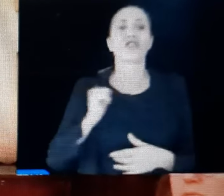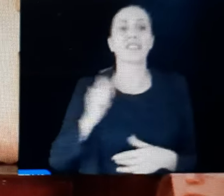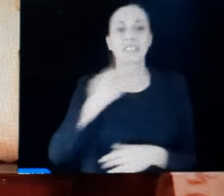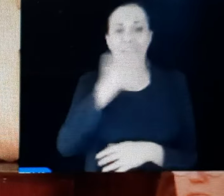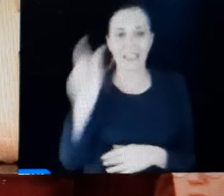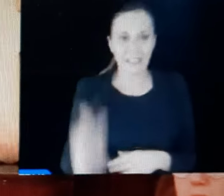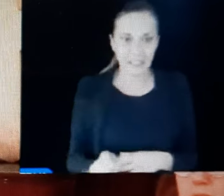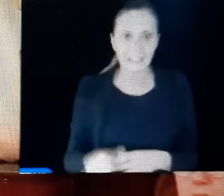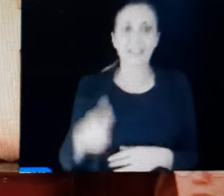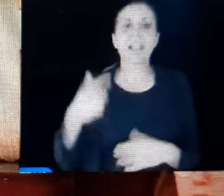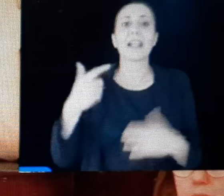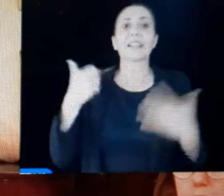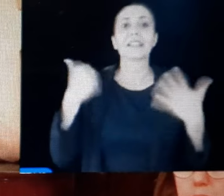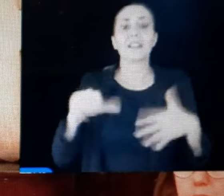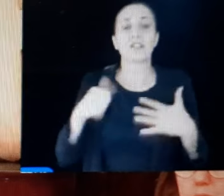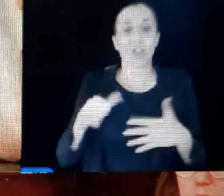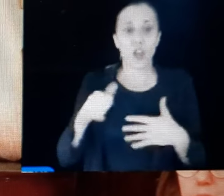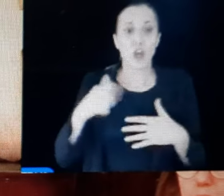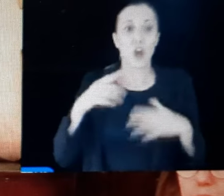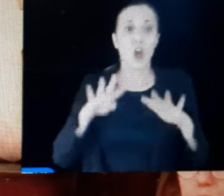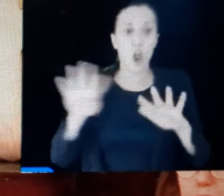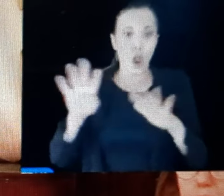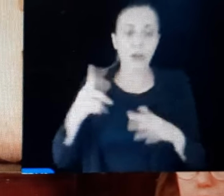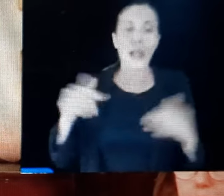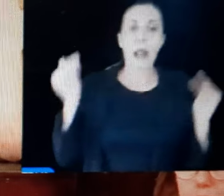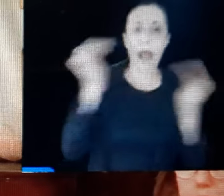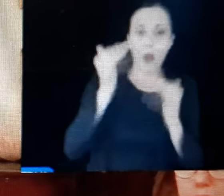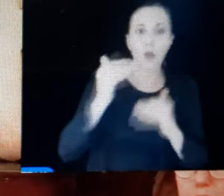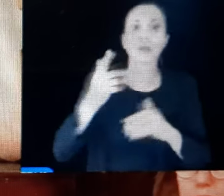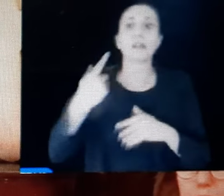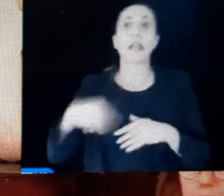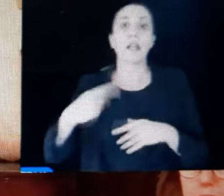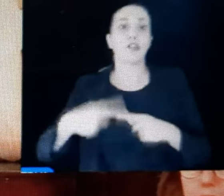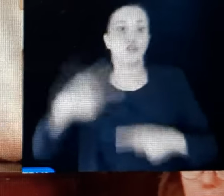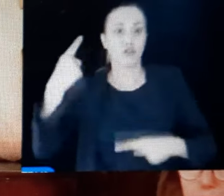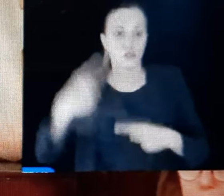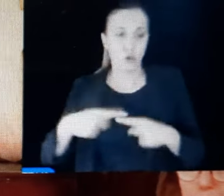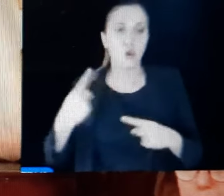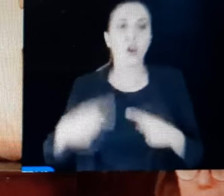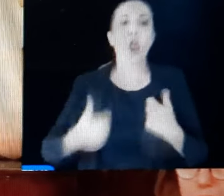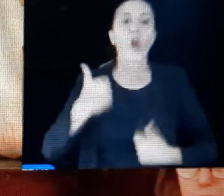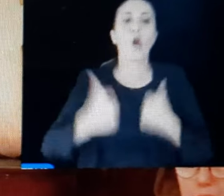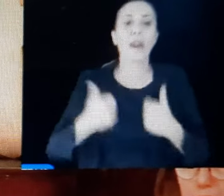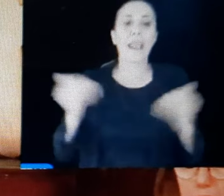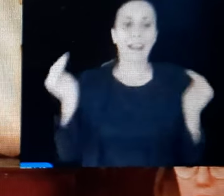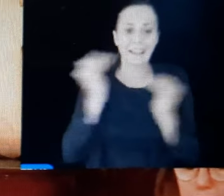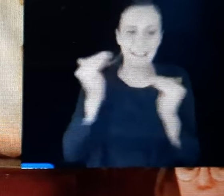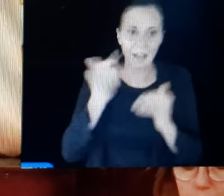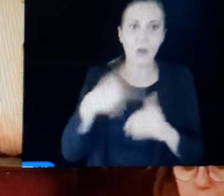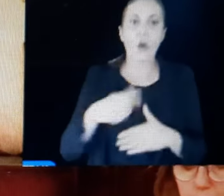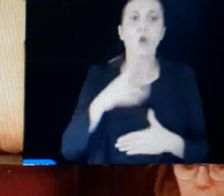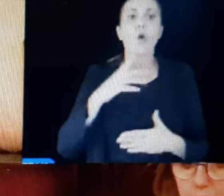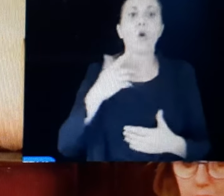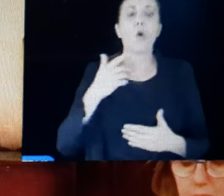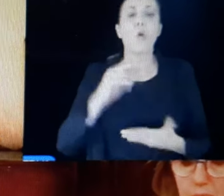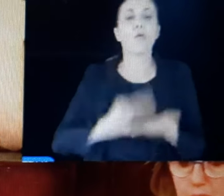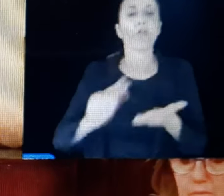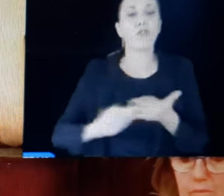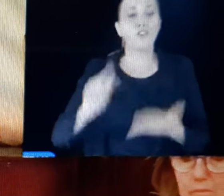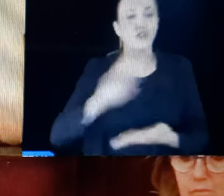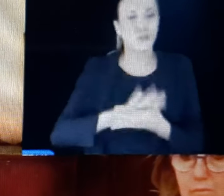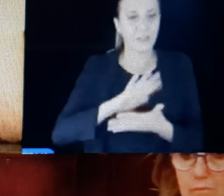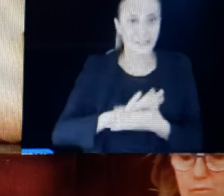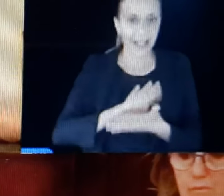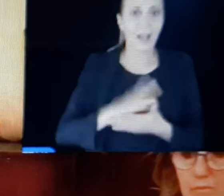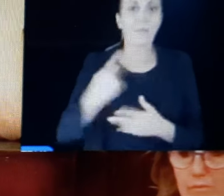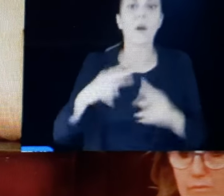La Notte, Il Giorno e Il Corriere della Sera. È stato capo ufficio stampa della provincia e della Fiera di Milano, ma la sua